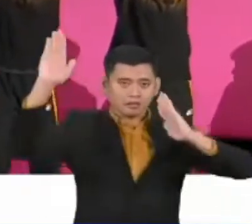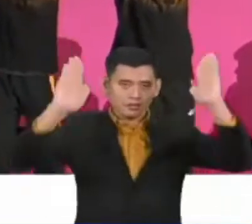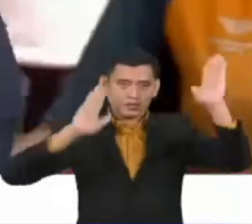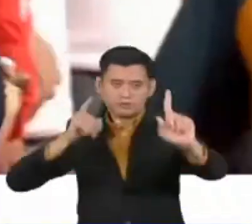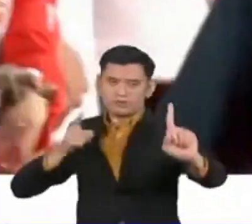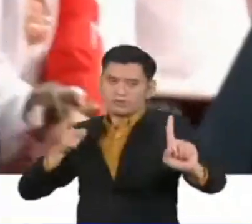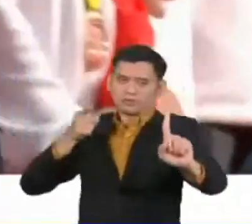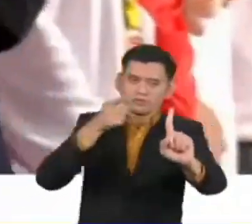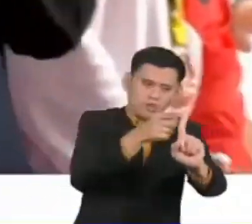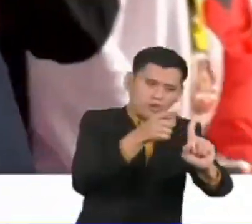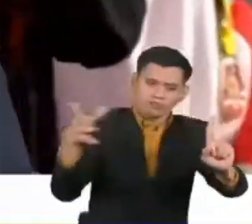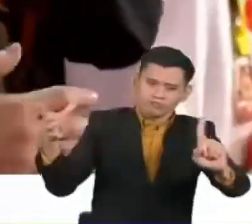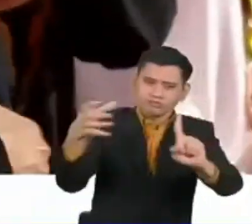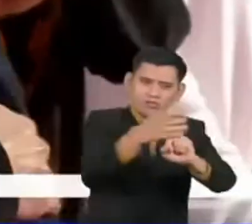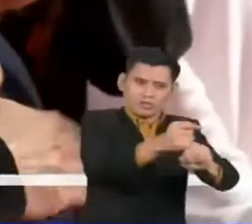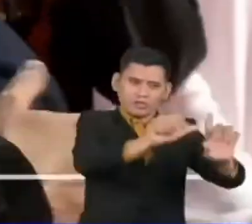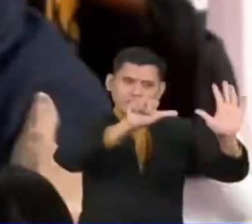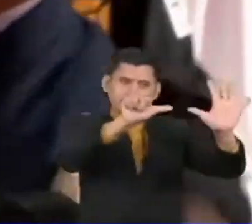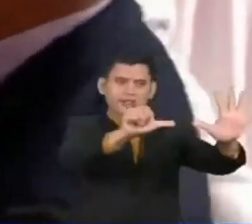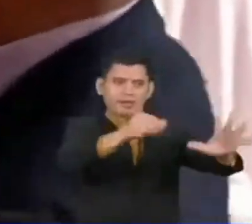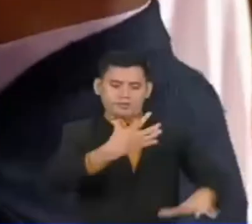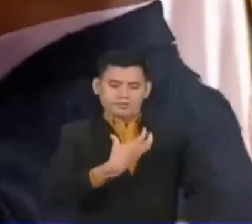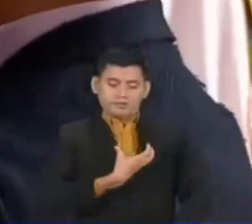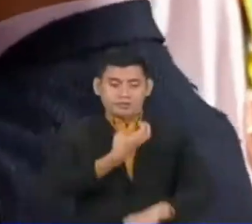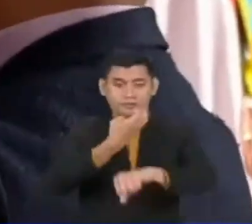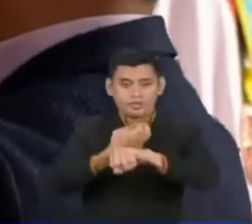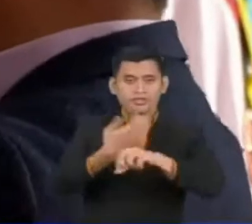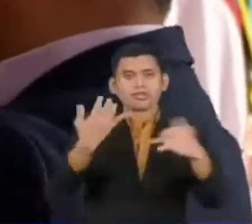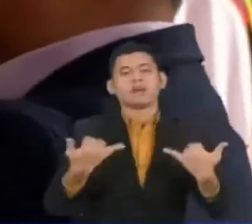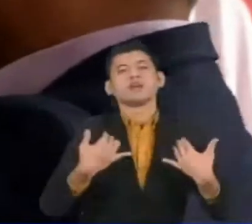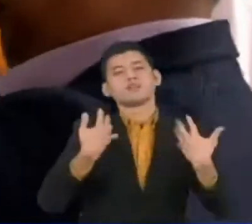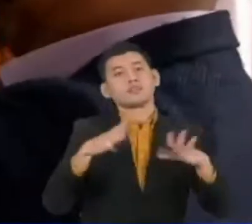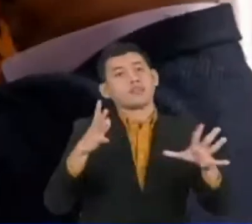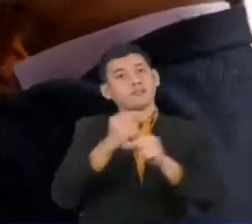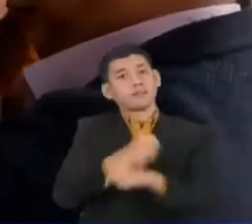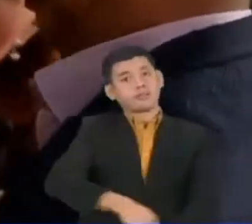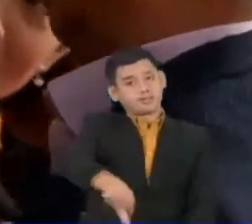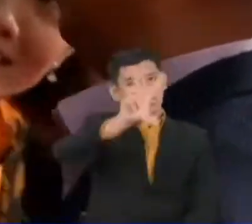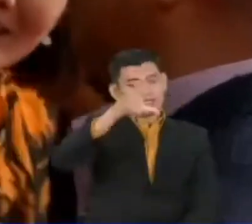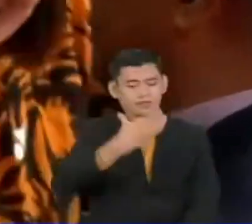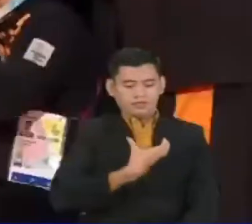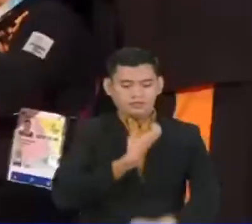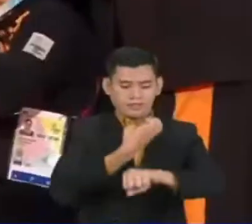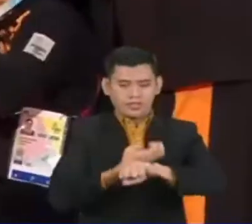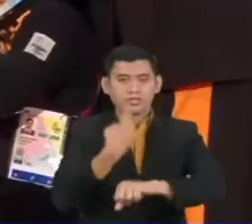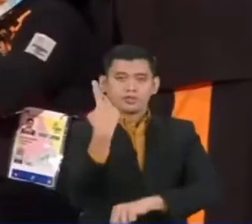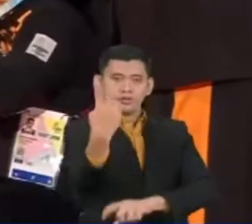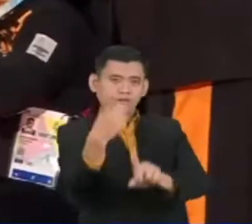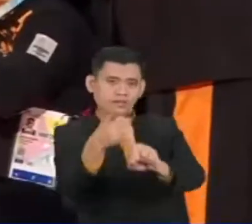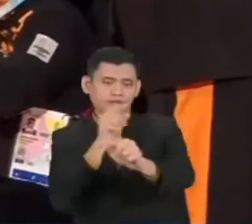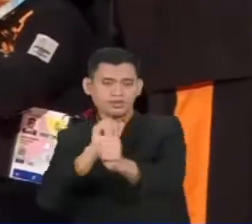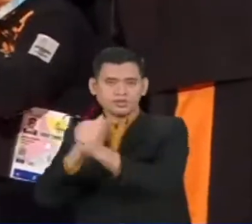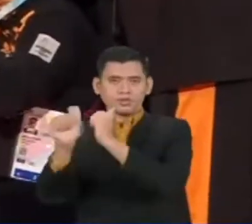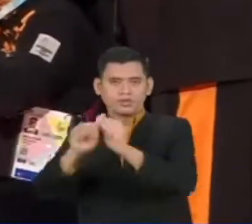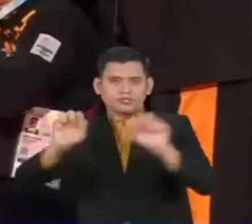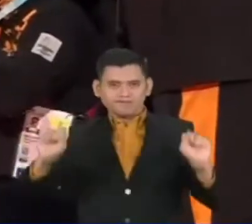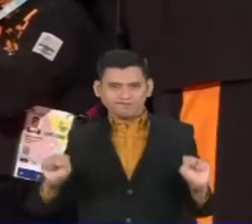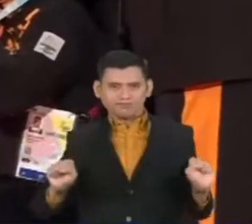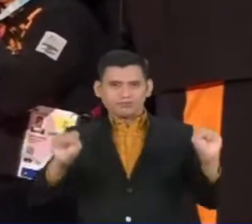sasaran 6 pingat emas. Setakat ini, Malaysia sudah mengutip 3 pingat emas dengan 2 daripadanya menerusi sukan angkat